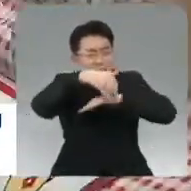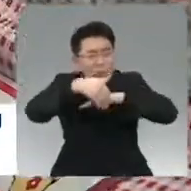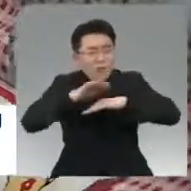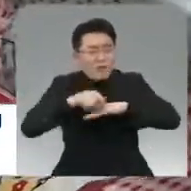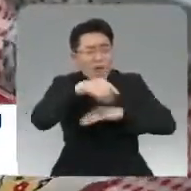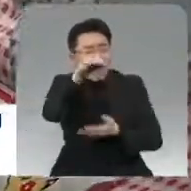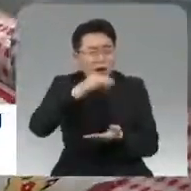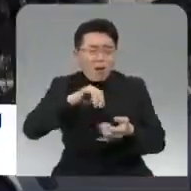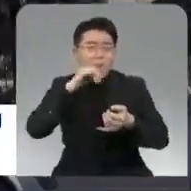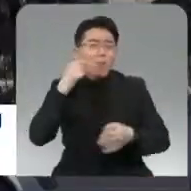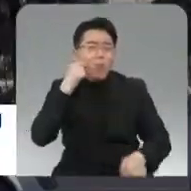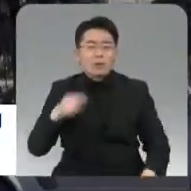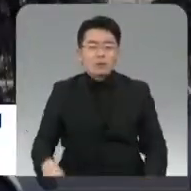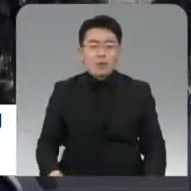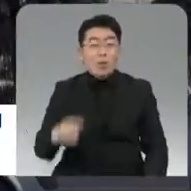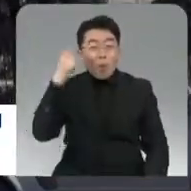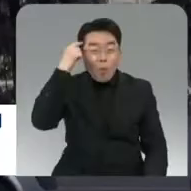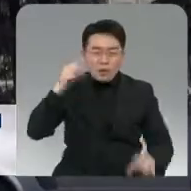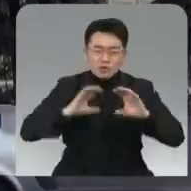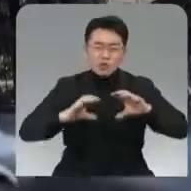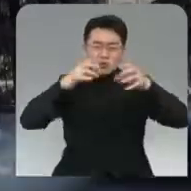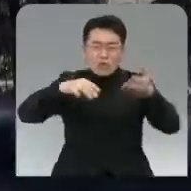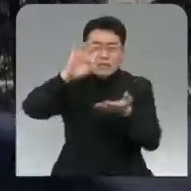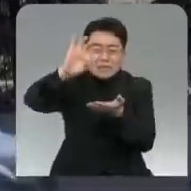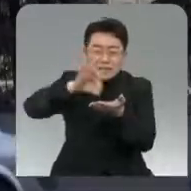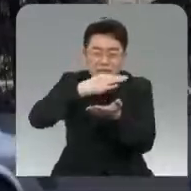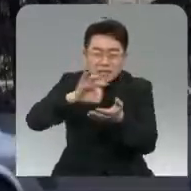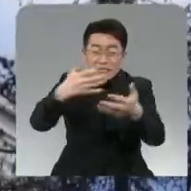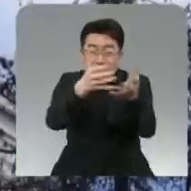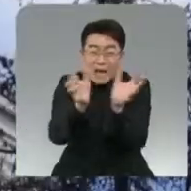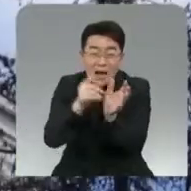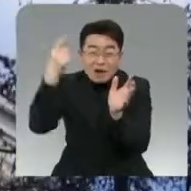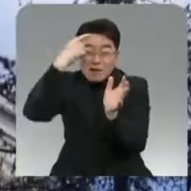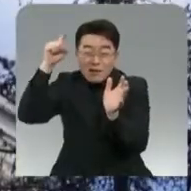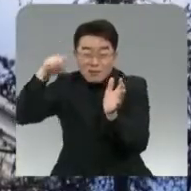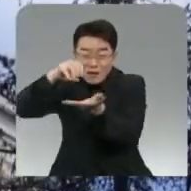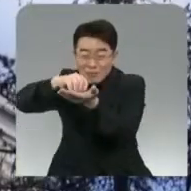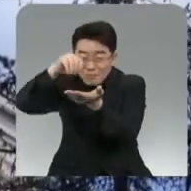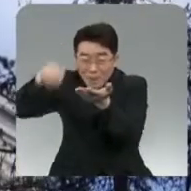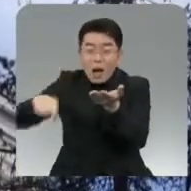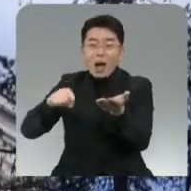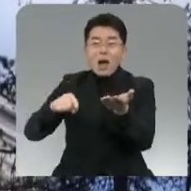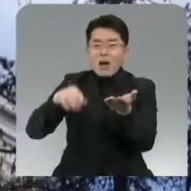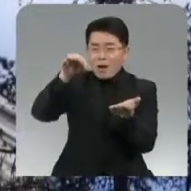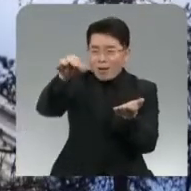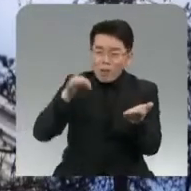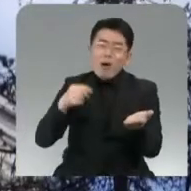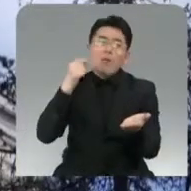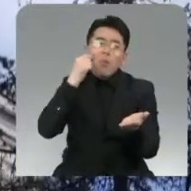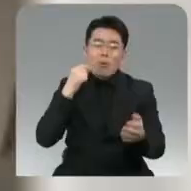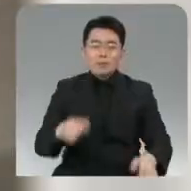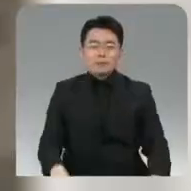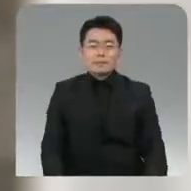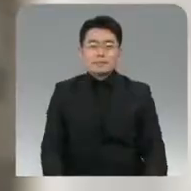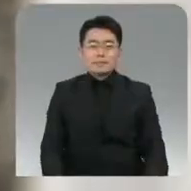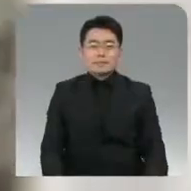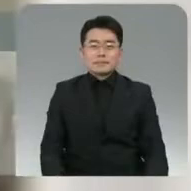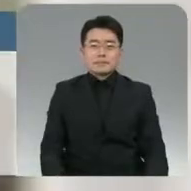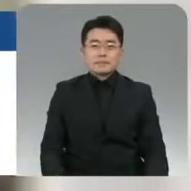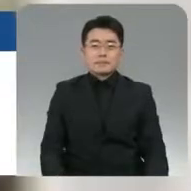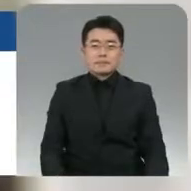6 марта в информационной программе телерадиокомпании и без сообщается что такие компании испытывают